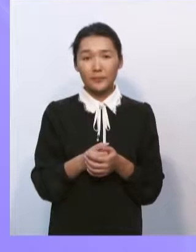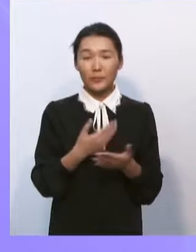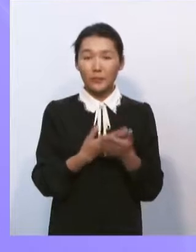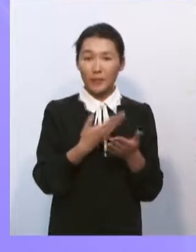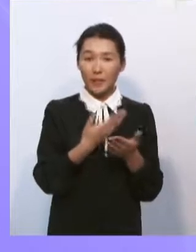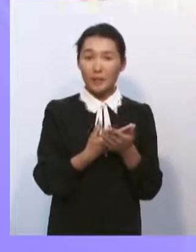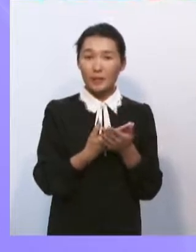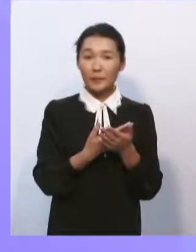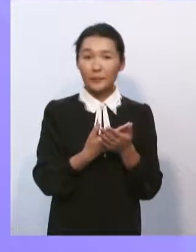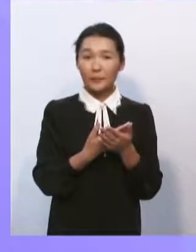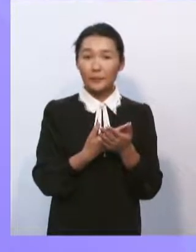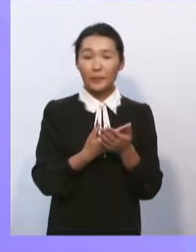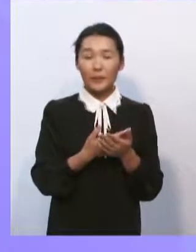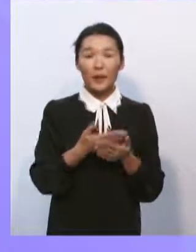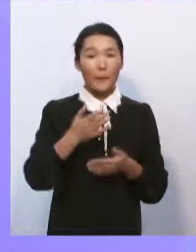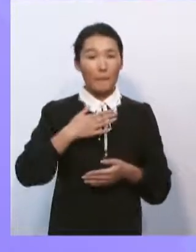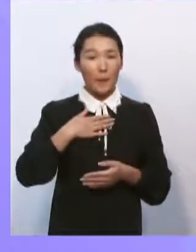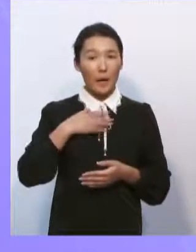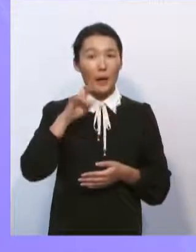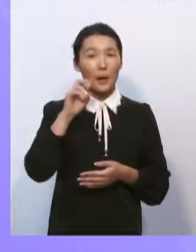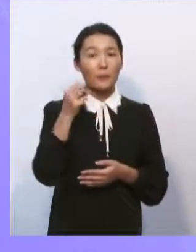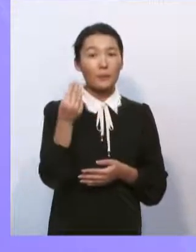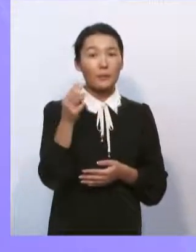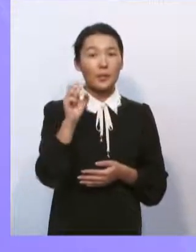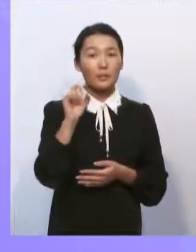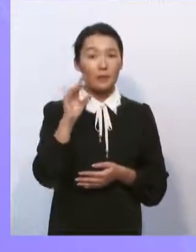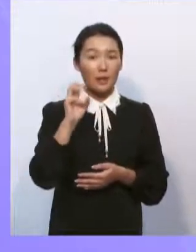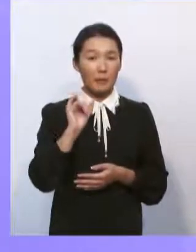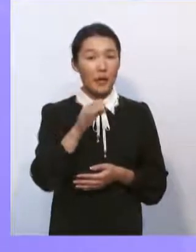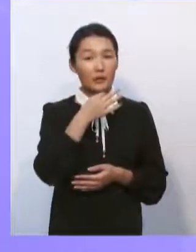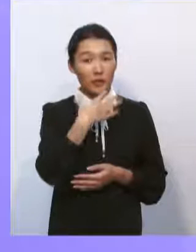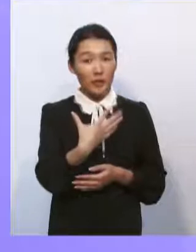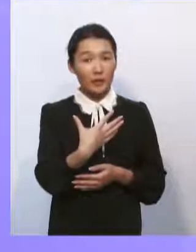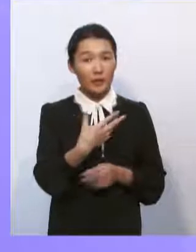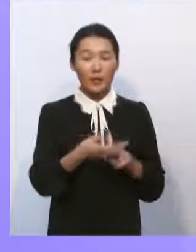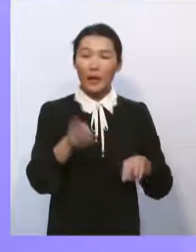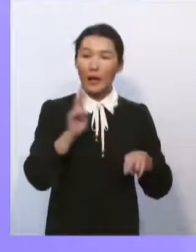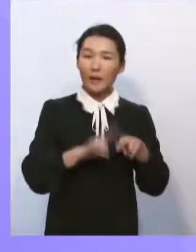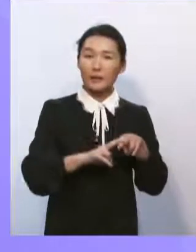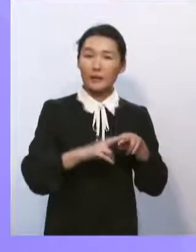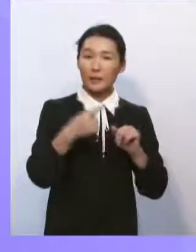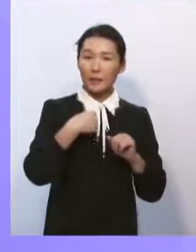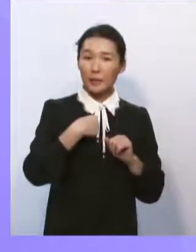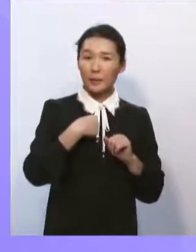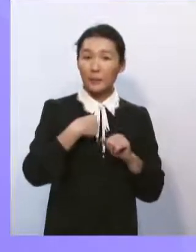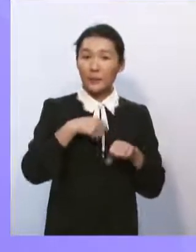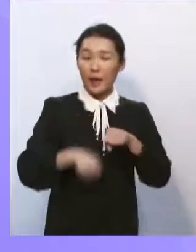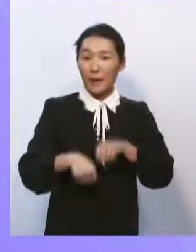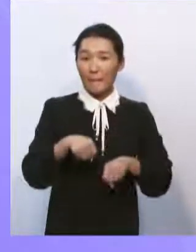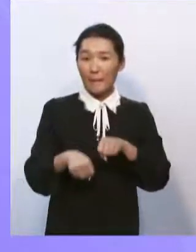Мисалы, мага беш бармак жагат. Анткени мен камырды жакшы